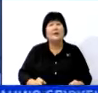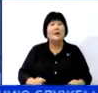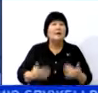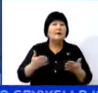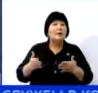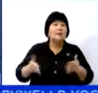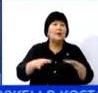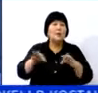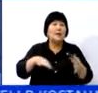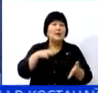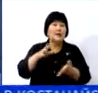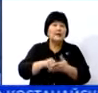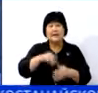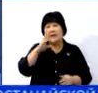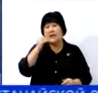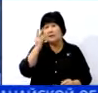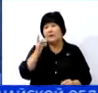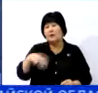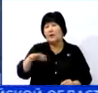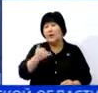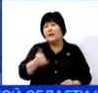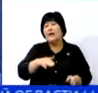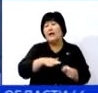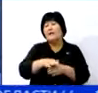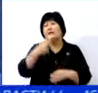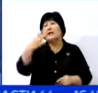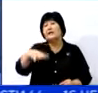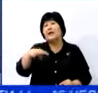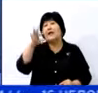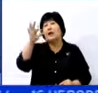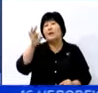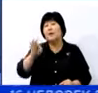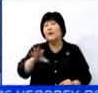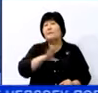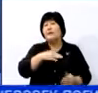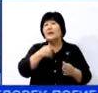В рамках дорожной карты занятости Кармакшинскому району на реализацию 40%